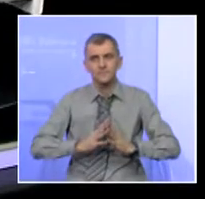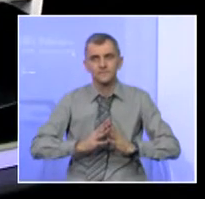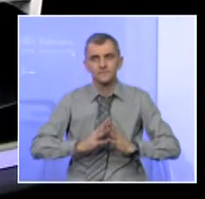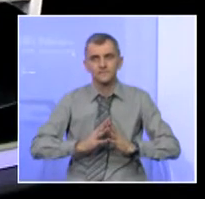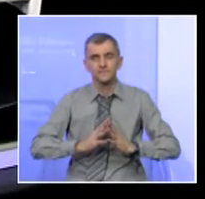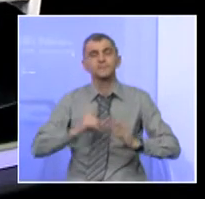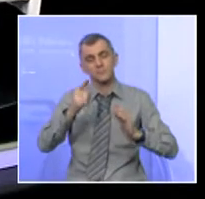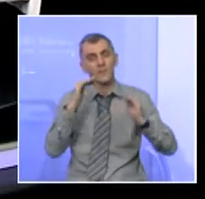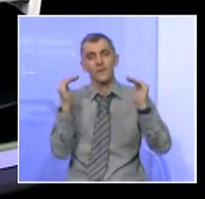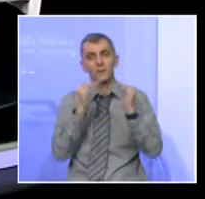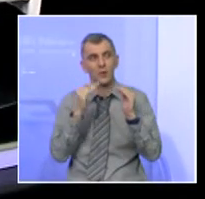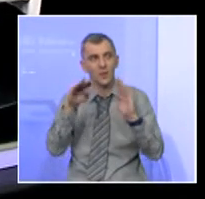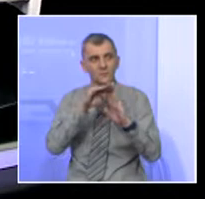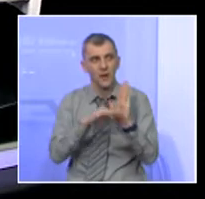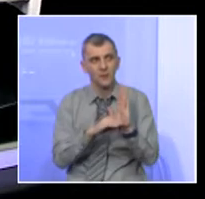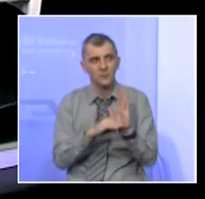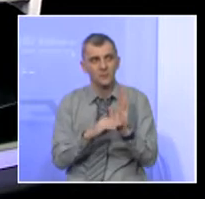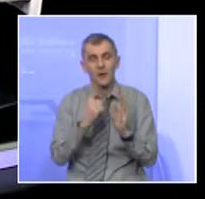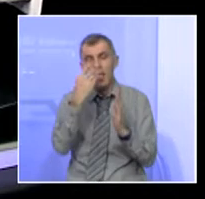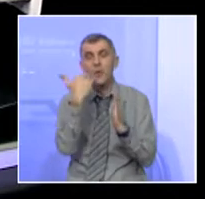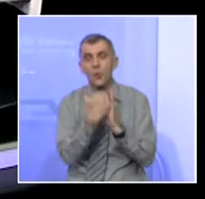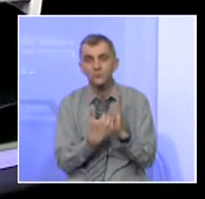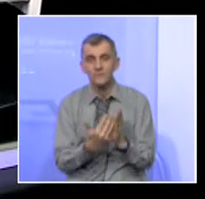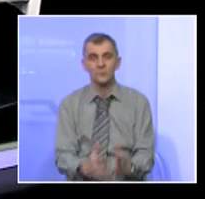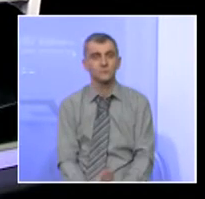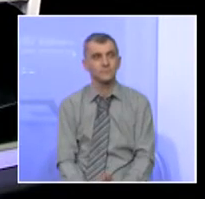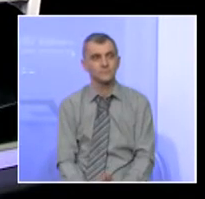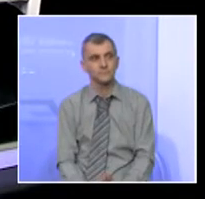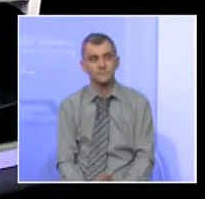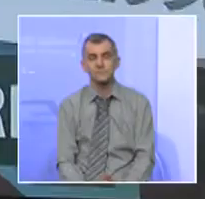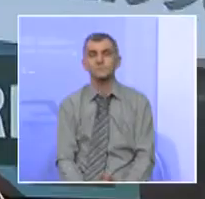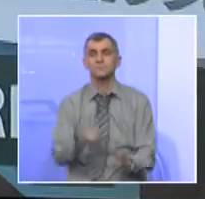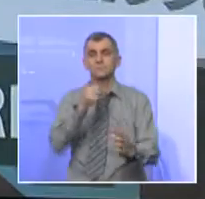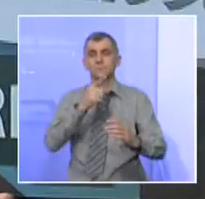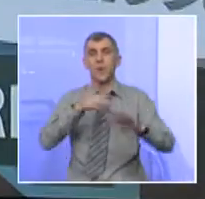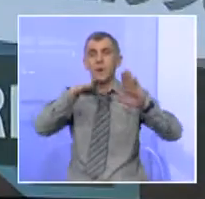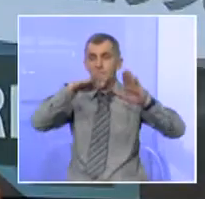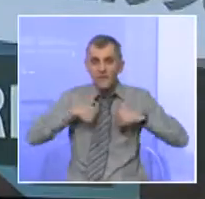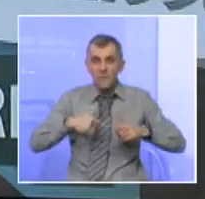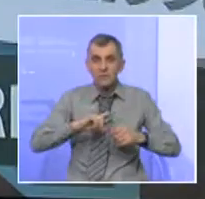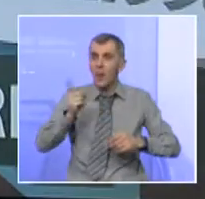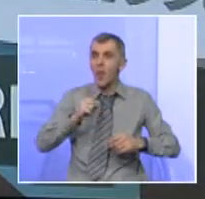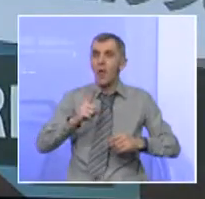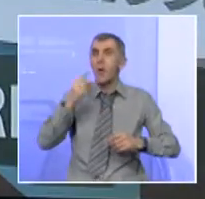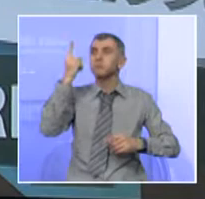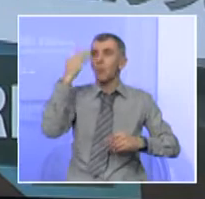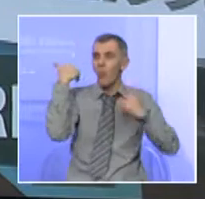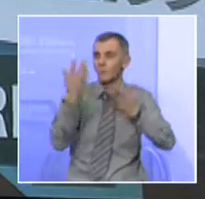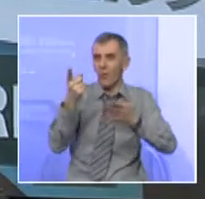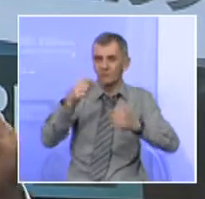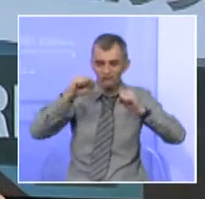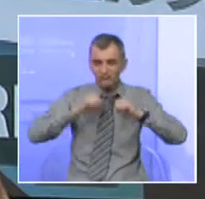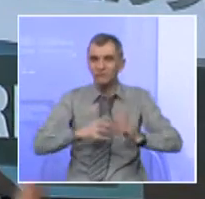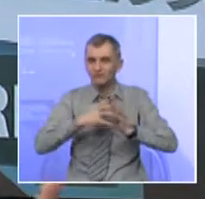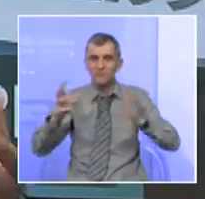u skladu sa zakonom i ustavom... Znači, prihvatiti prije svega da niste Bogom dani da budete vlast.